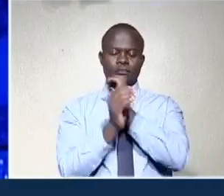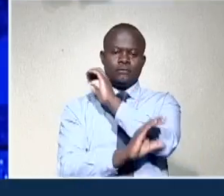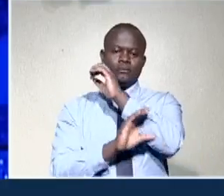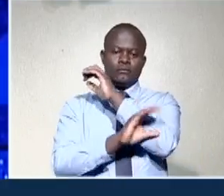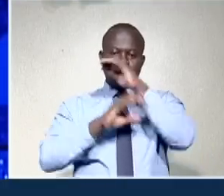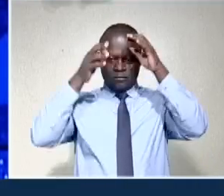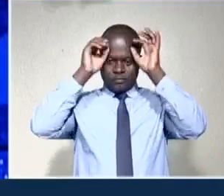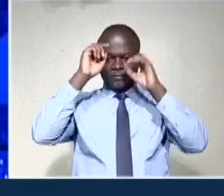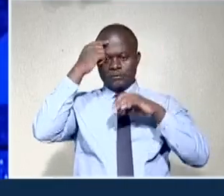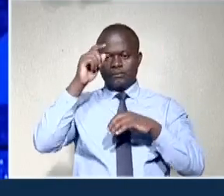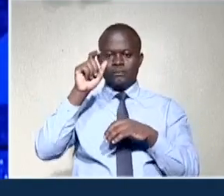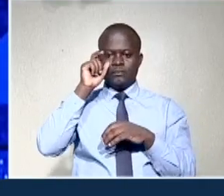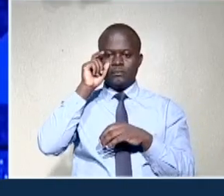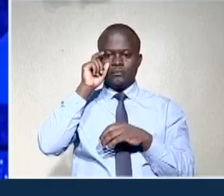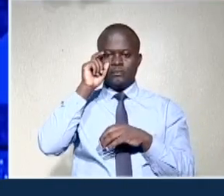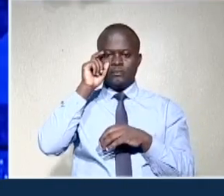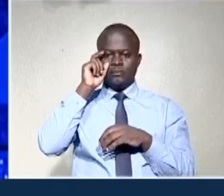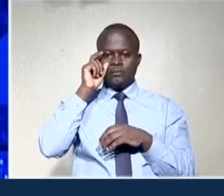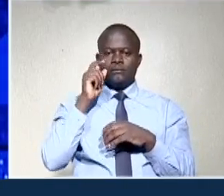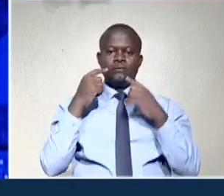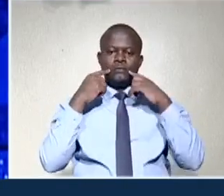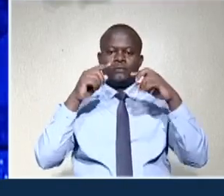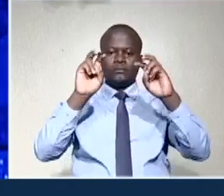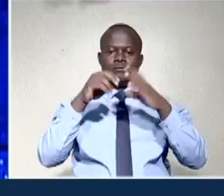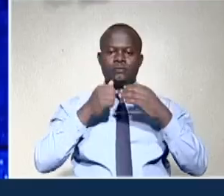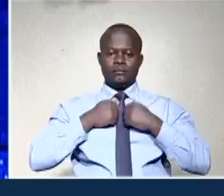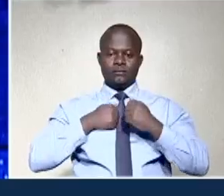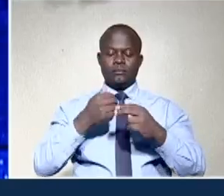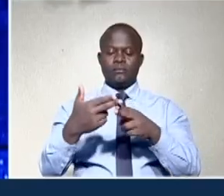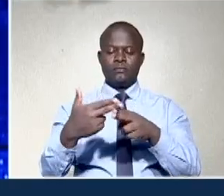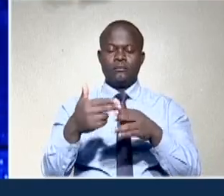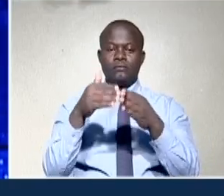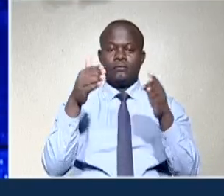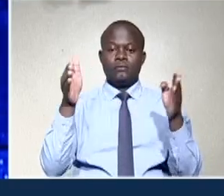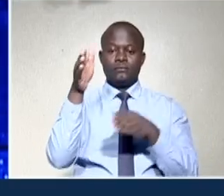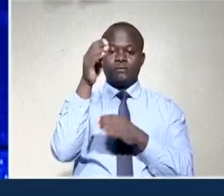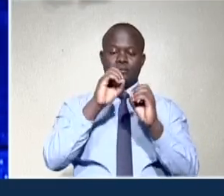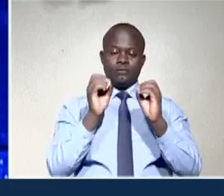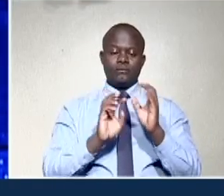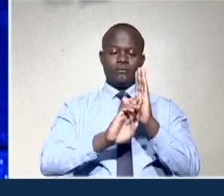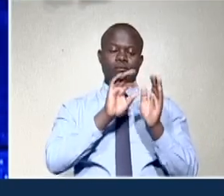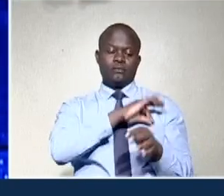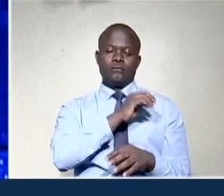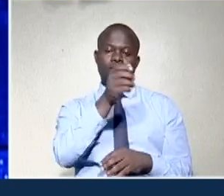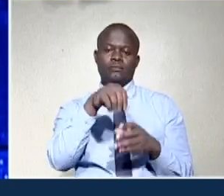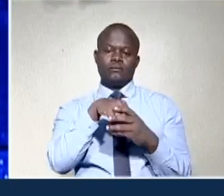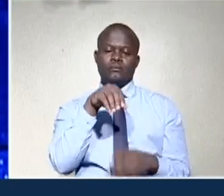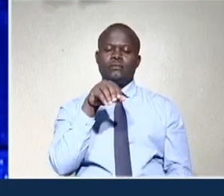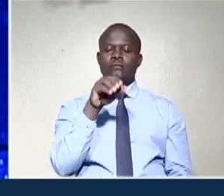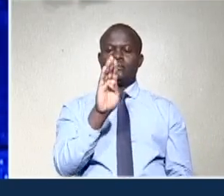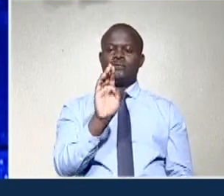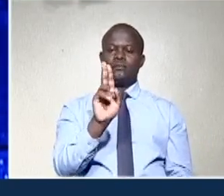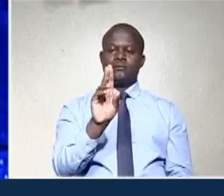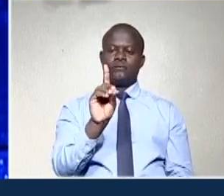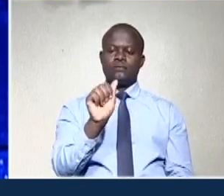aho Perezida wa Repubulika Paul Kagame atangaza ko u Rwanda ruri hafi gufungura ibiro bihagarariye inyungu zarwo I Budapest muri